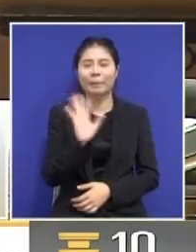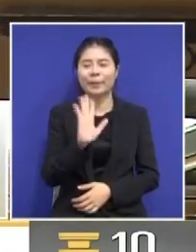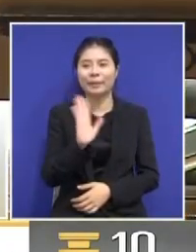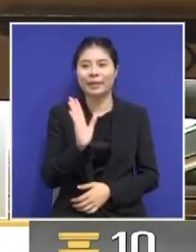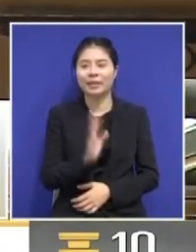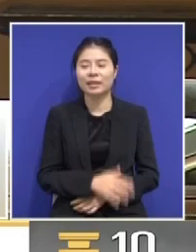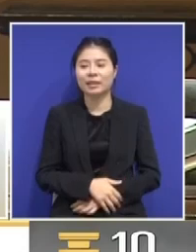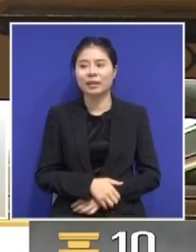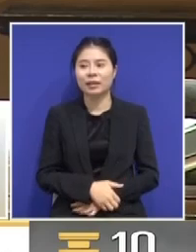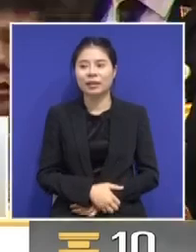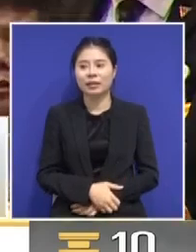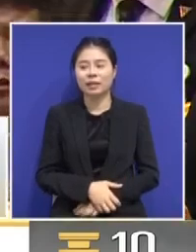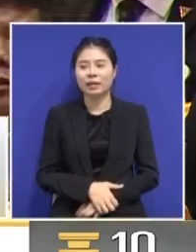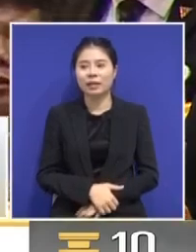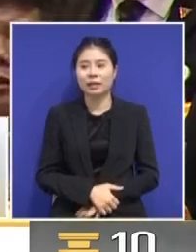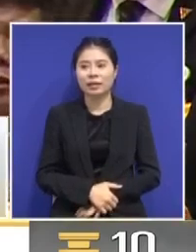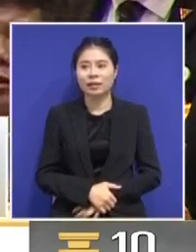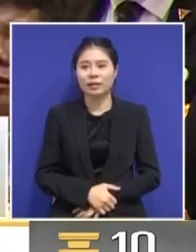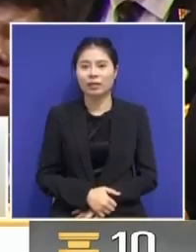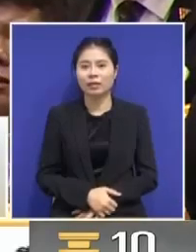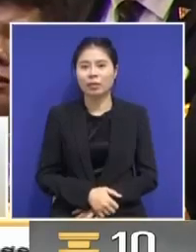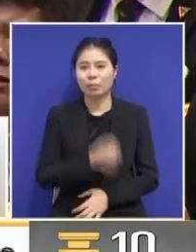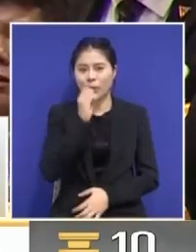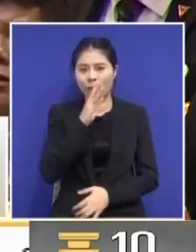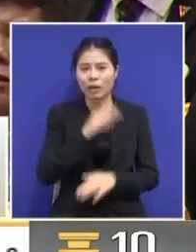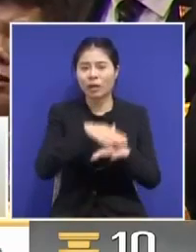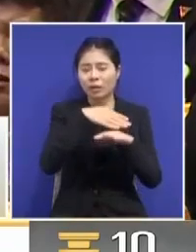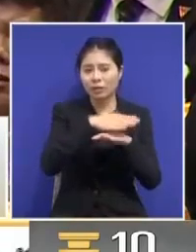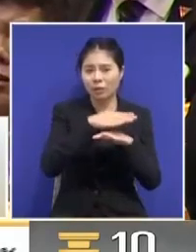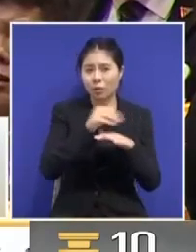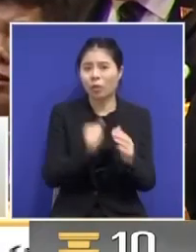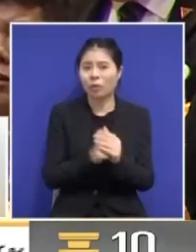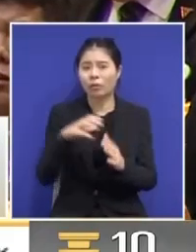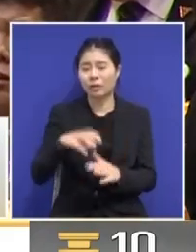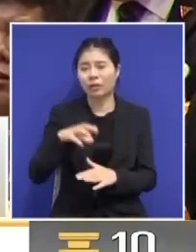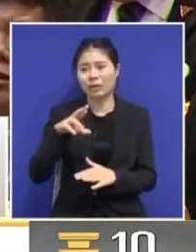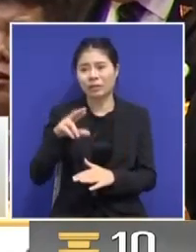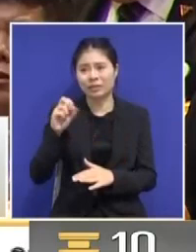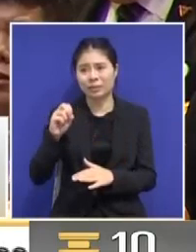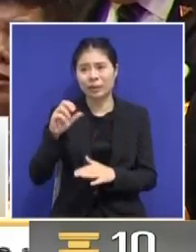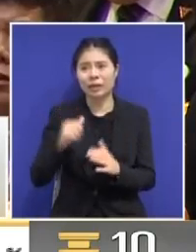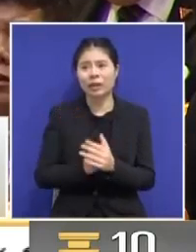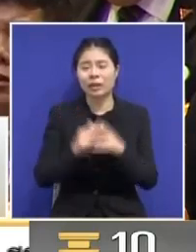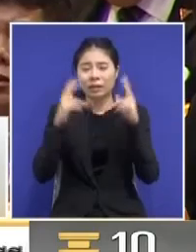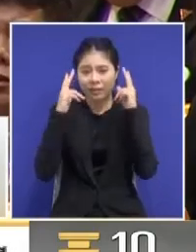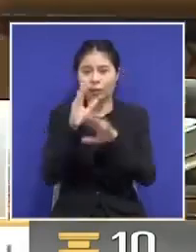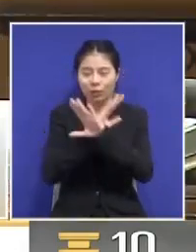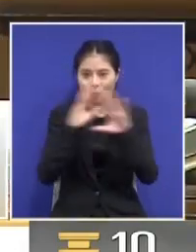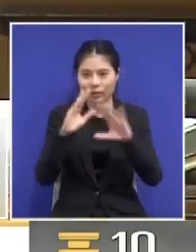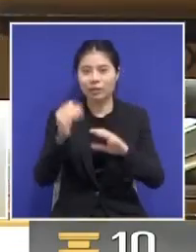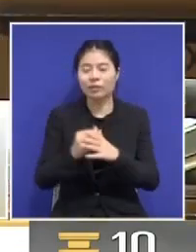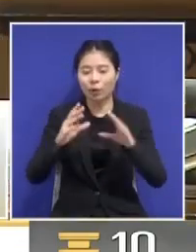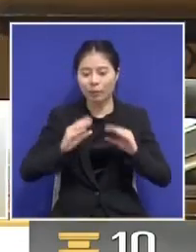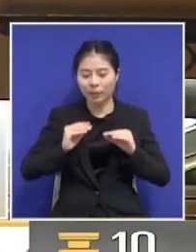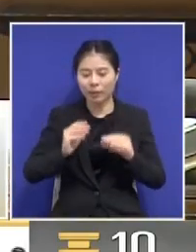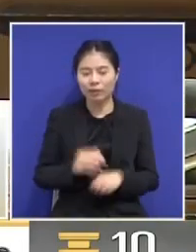ถอน ท่านไปพูดอยู่นอกสภานะครับ แล้วพูดว่าไงนะฮะ เป็นนายกนอกสภานะครับ แล้วขอ